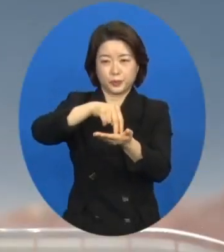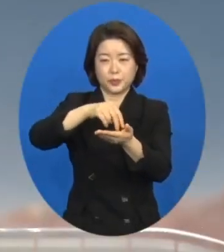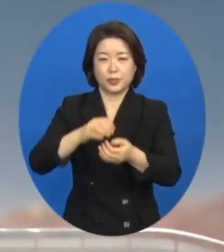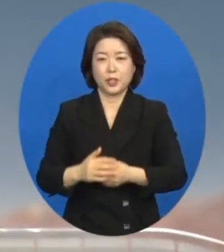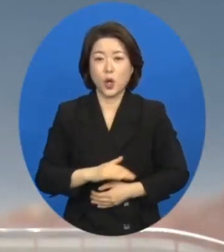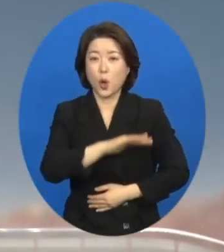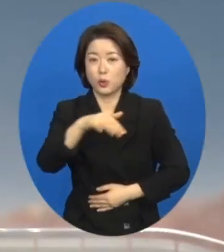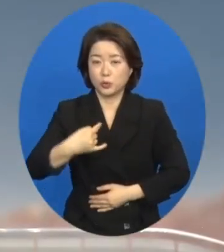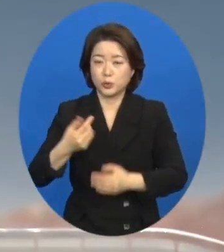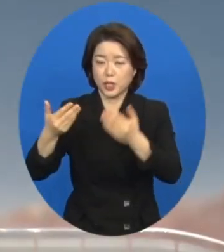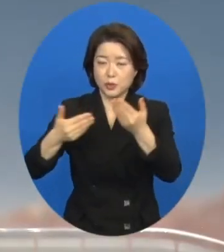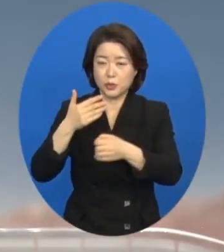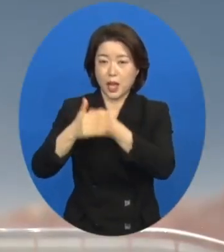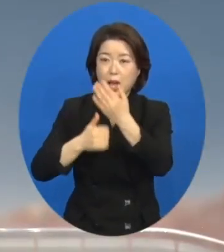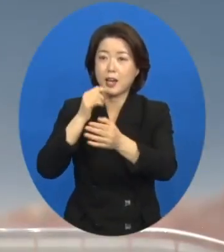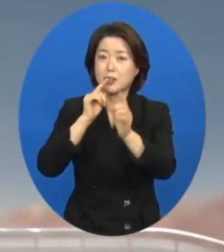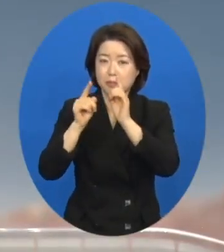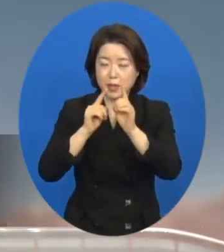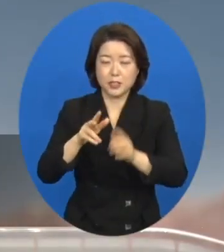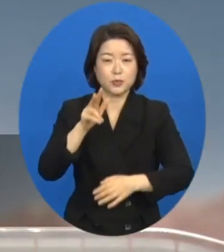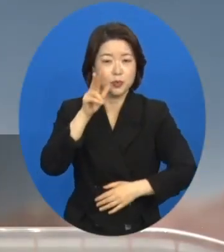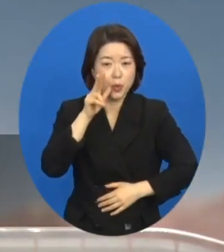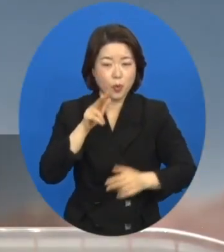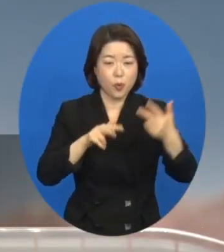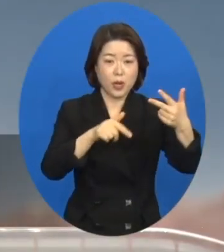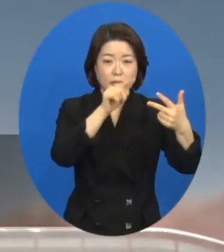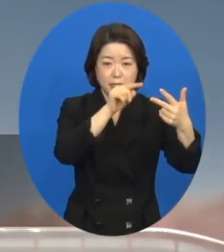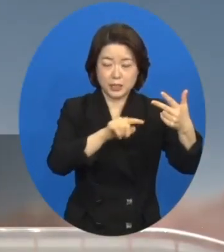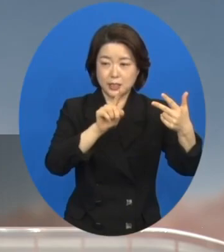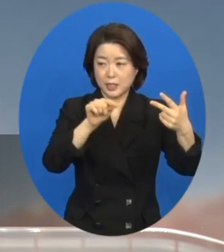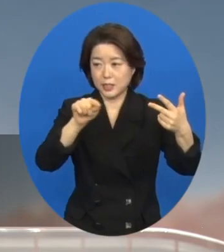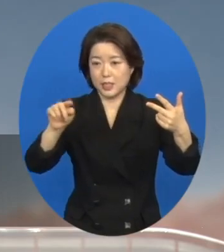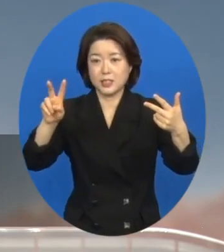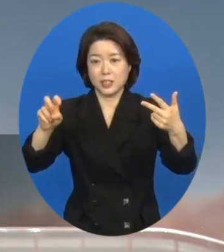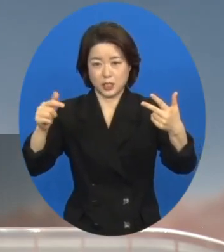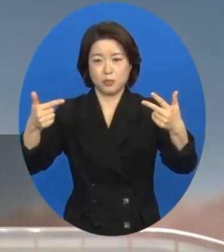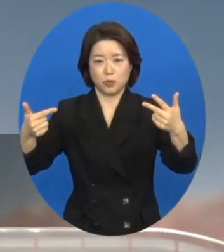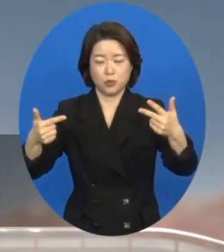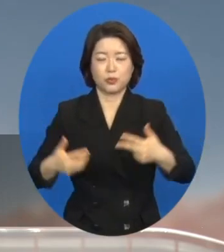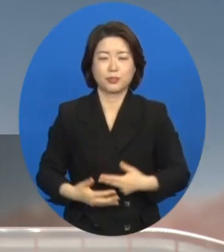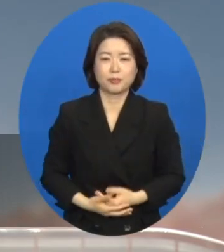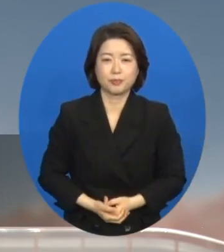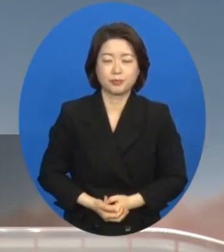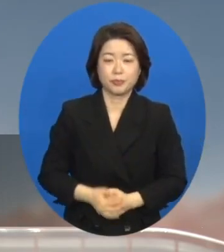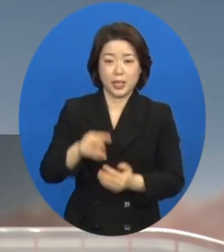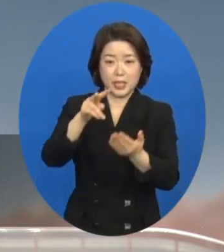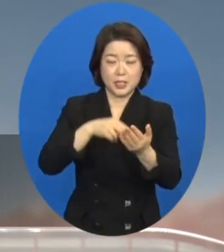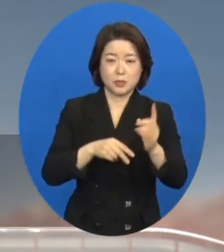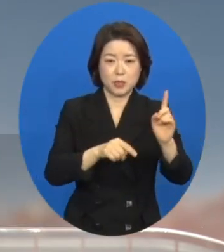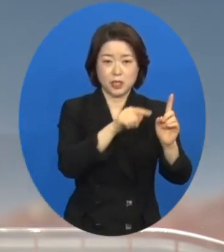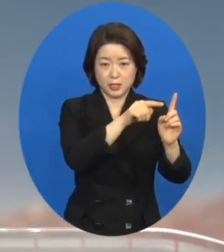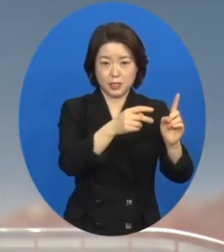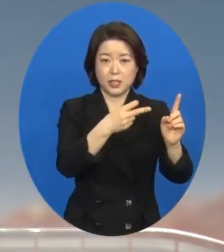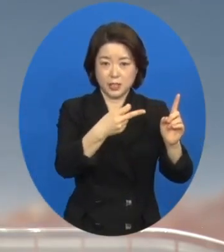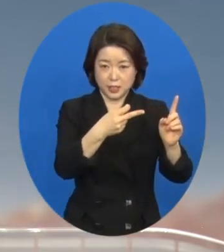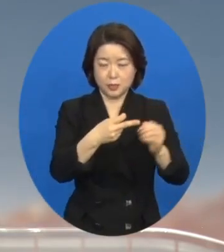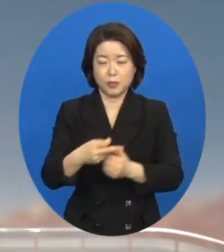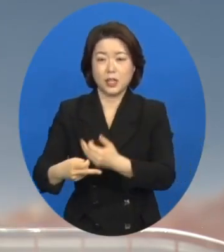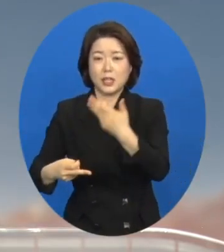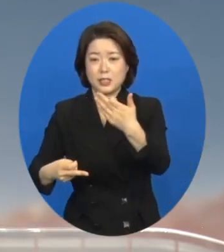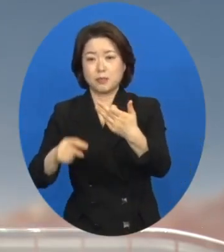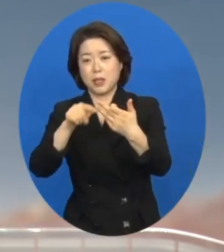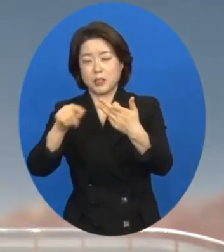오늘 우리에게 주신 하나님의 말씀은 여호수아 7장 1절에서 26절 말씀입니다. 봉독은 1절에서 12절,